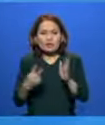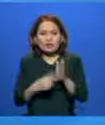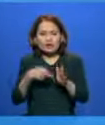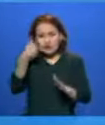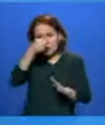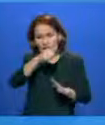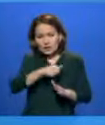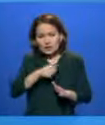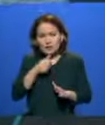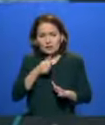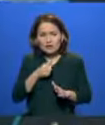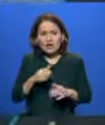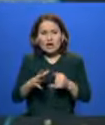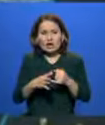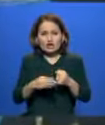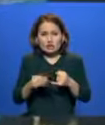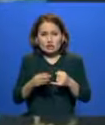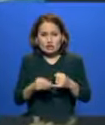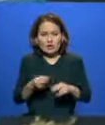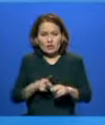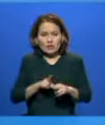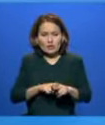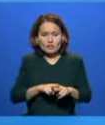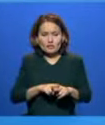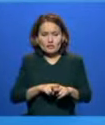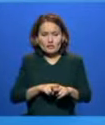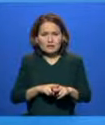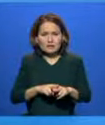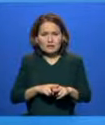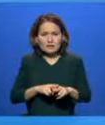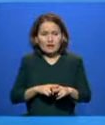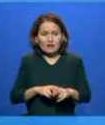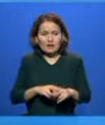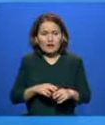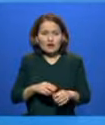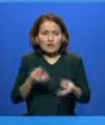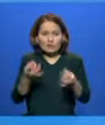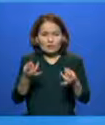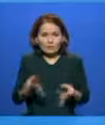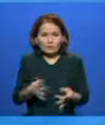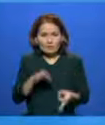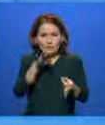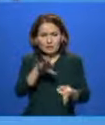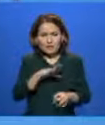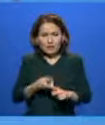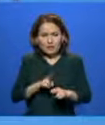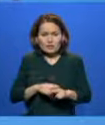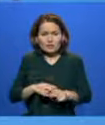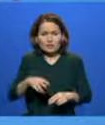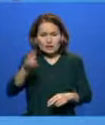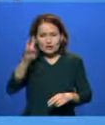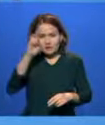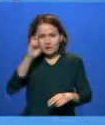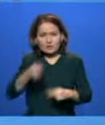қолданып, ол жерде ғимараттар пайда бола бастады, өз жалғасын табады. Биыл да бұрынғы қолданылмаған жерлерді қайтару